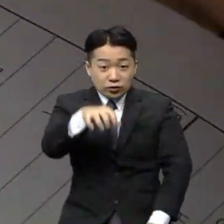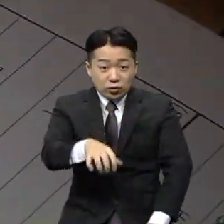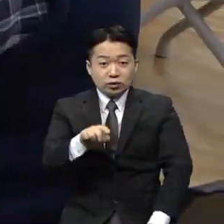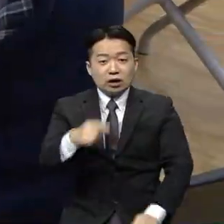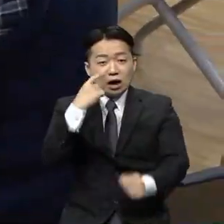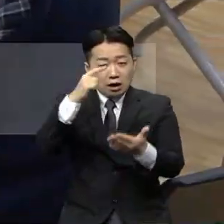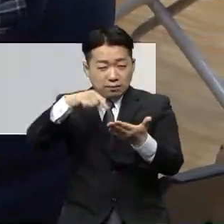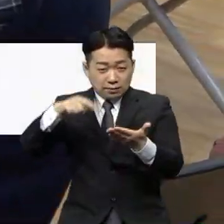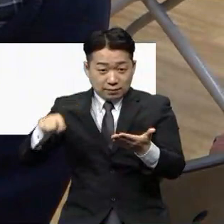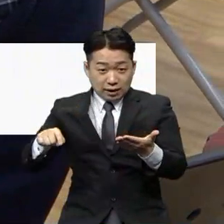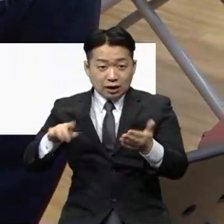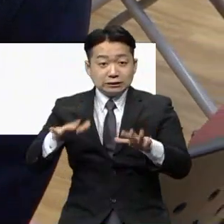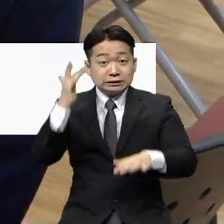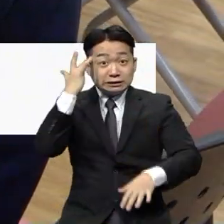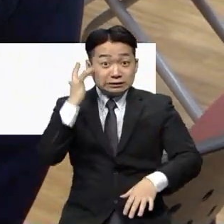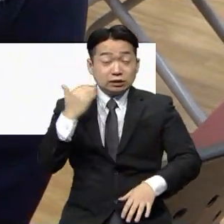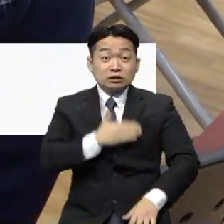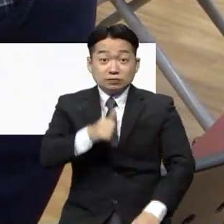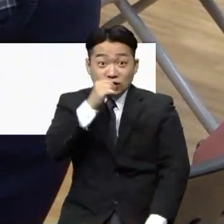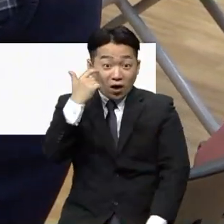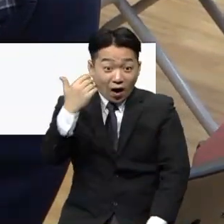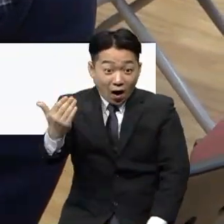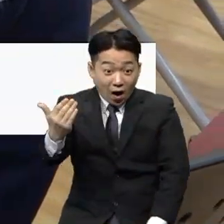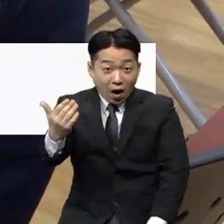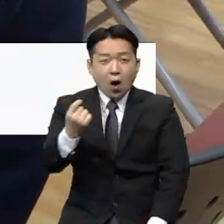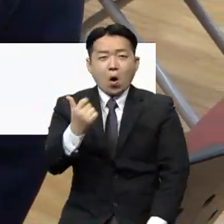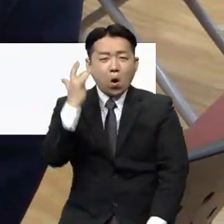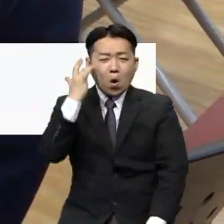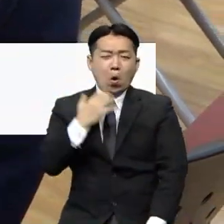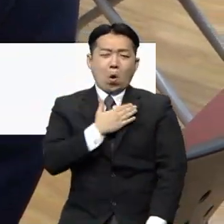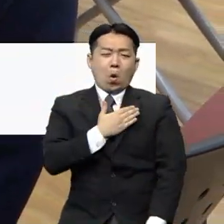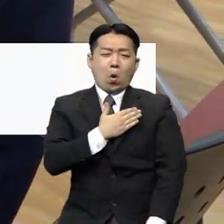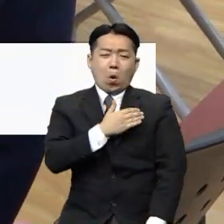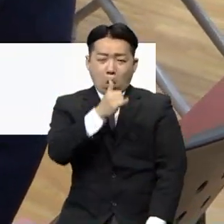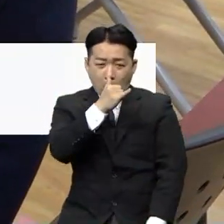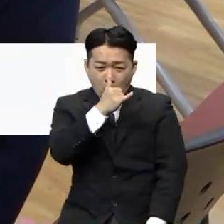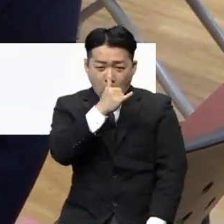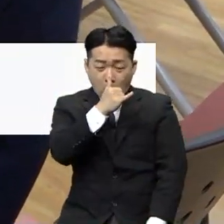설쳤습니다. 기분이 좀 어떠세요? 좀 긴장되긴 하는데